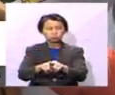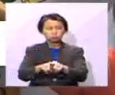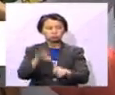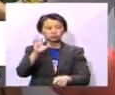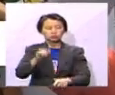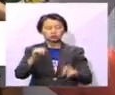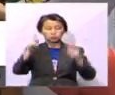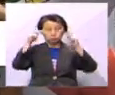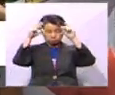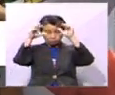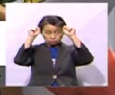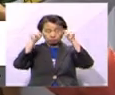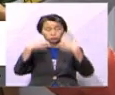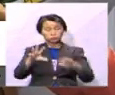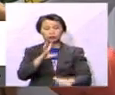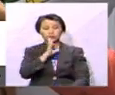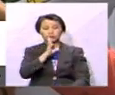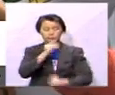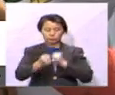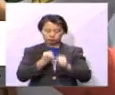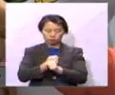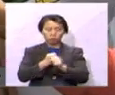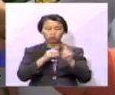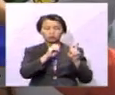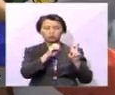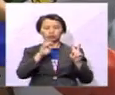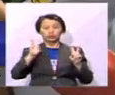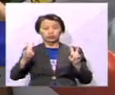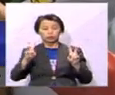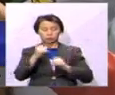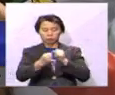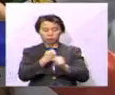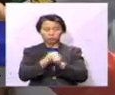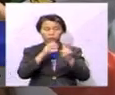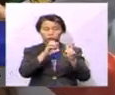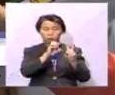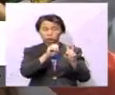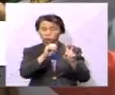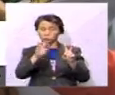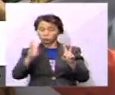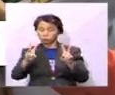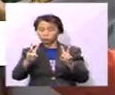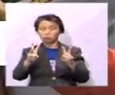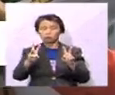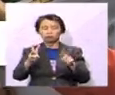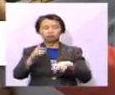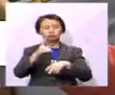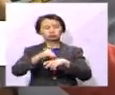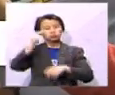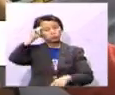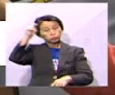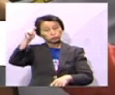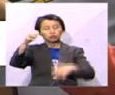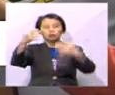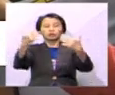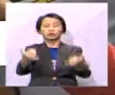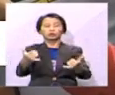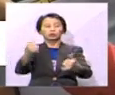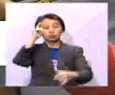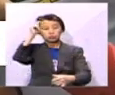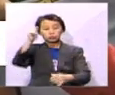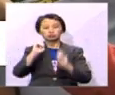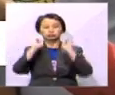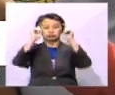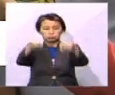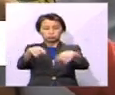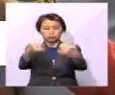dah Presiden pula cakap lah, tahun 2006, saya cakap Terengganu lah. Tahun 2006, paling last sekali di Terengganu. Sekarang kita daripada Terengganu datang